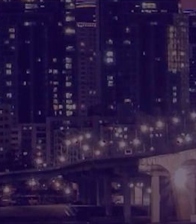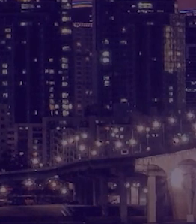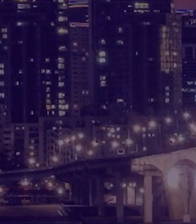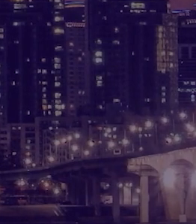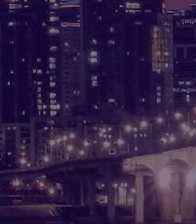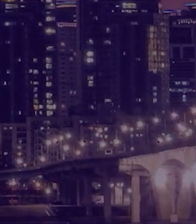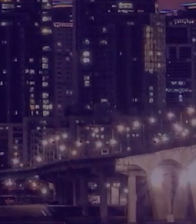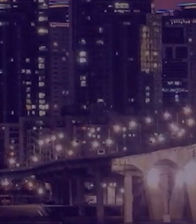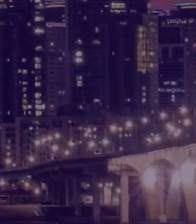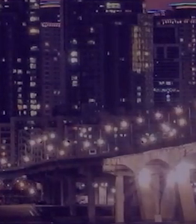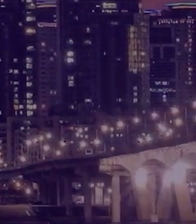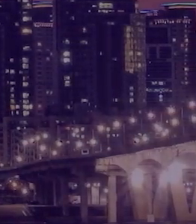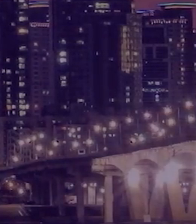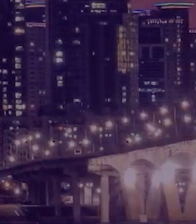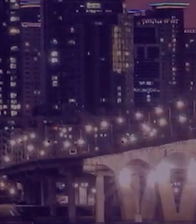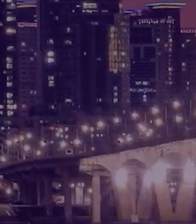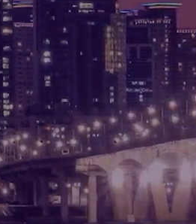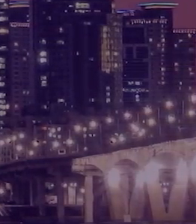I